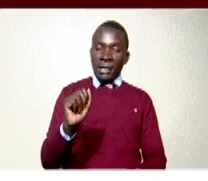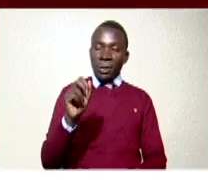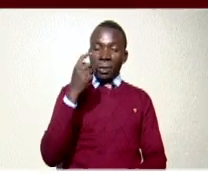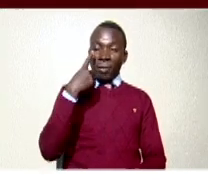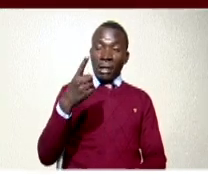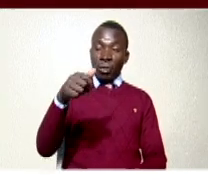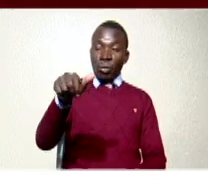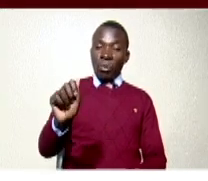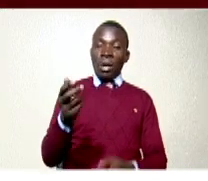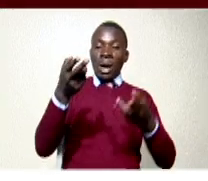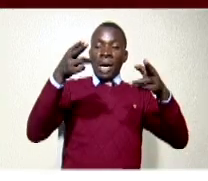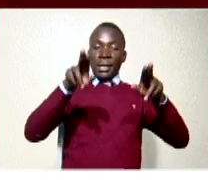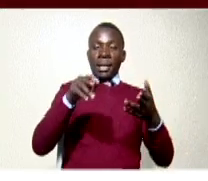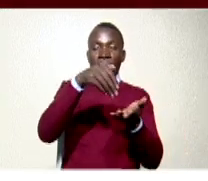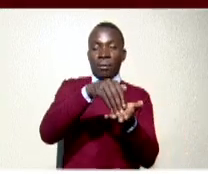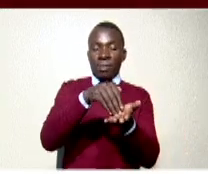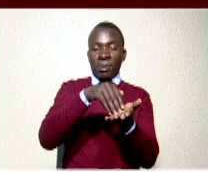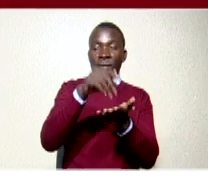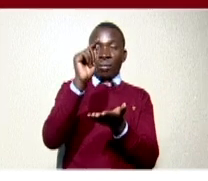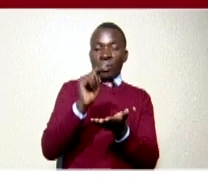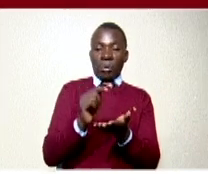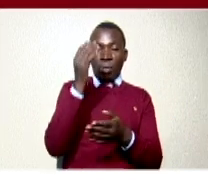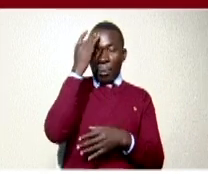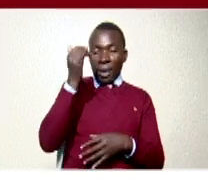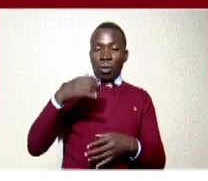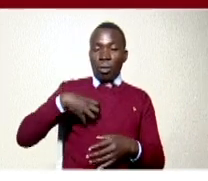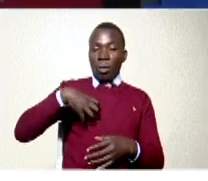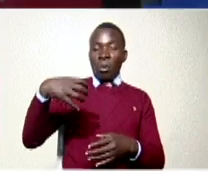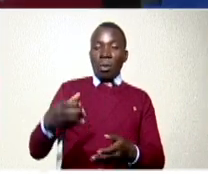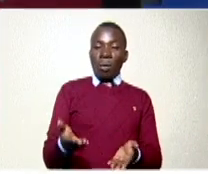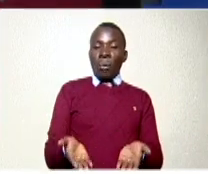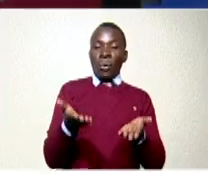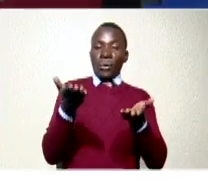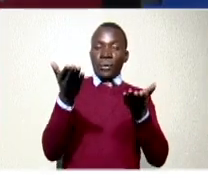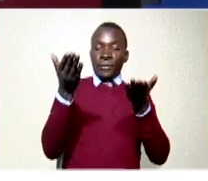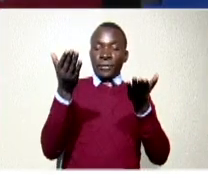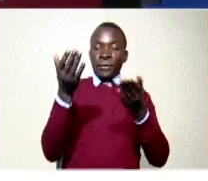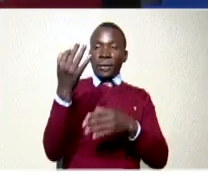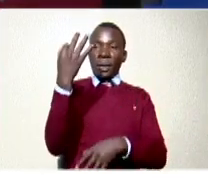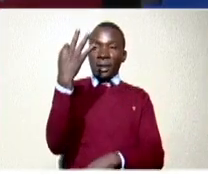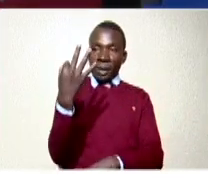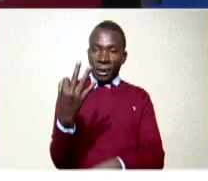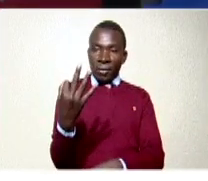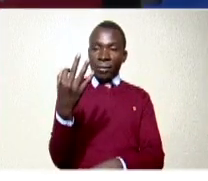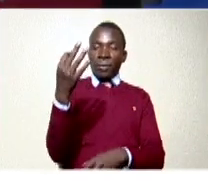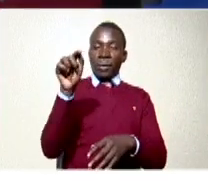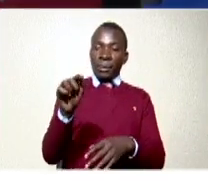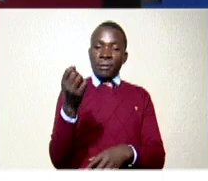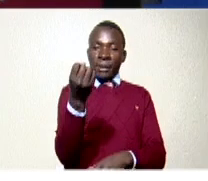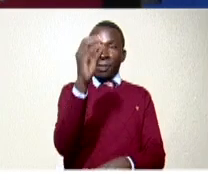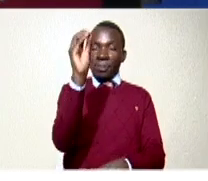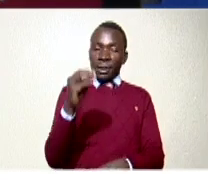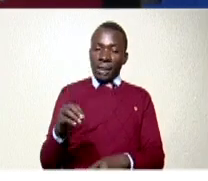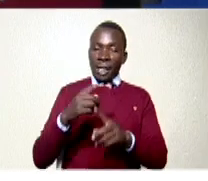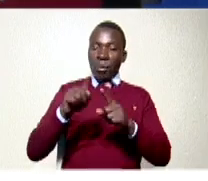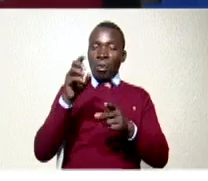turasanga naho hazabaho idohoka kubera yuko ubukungu naho buzazamuka ku rugero rwa 3.5% mu